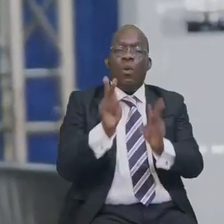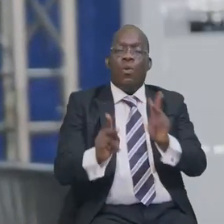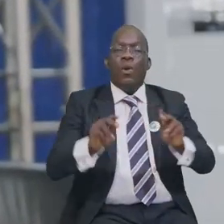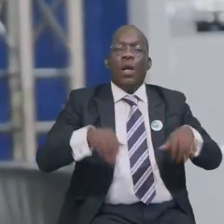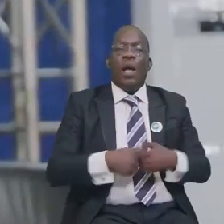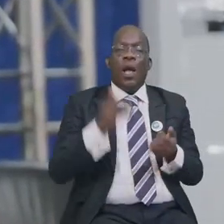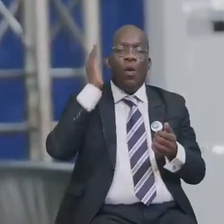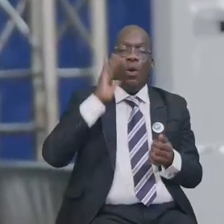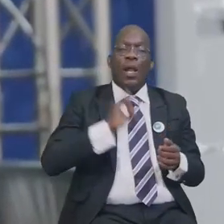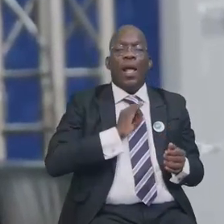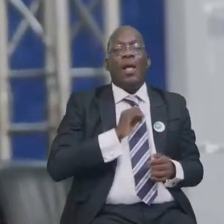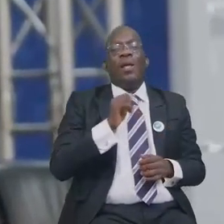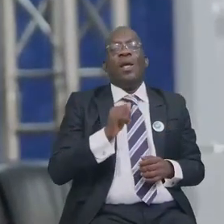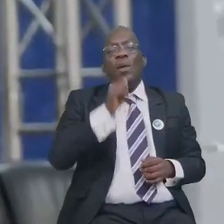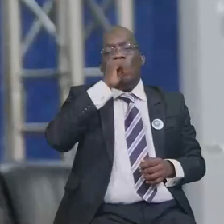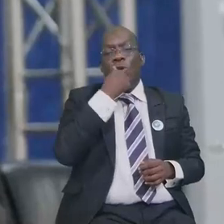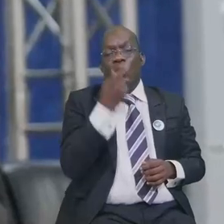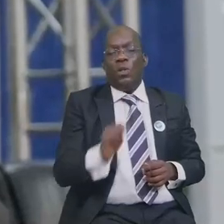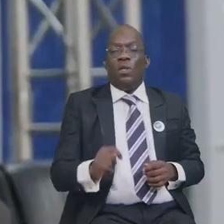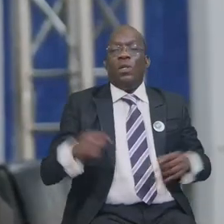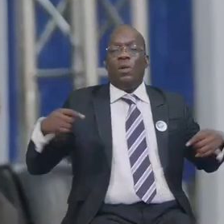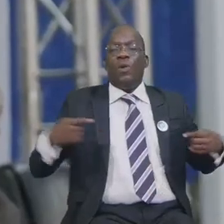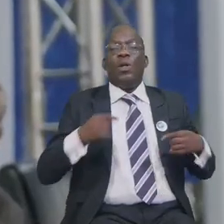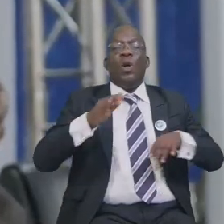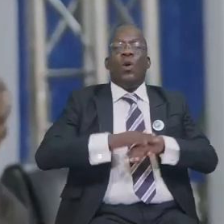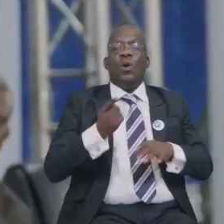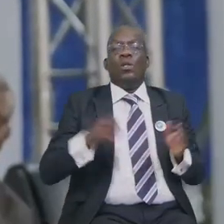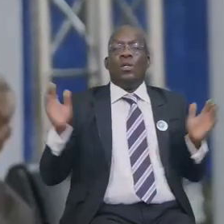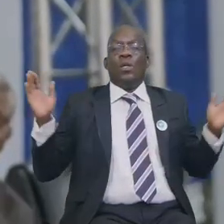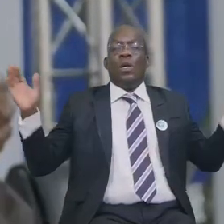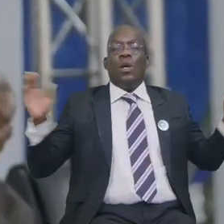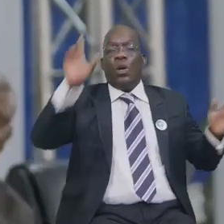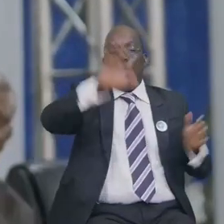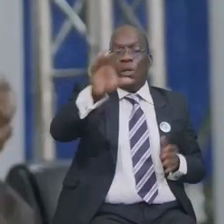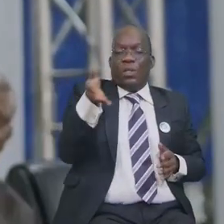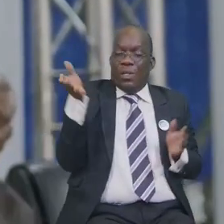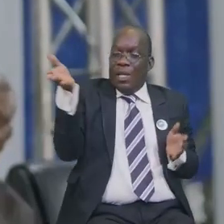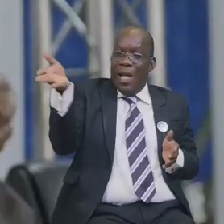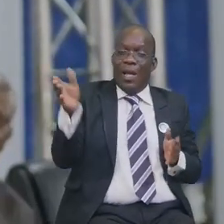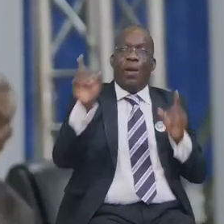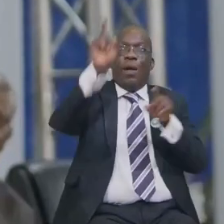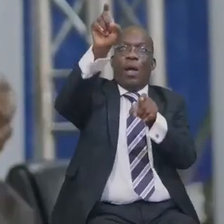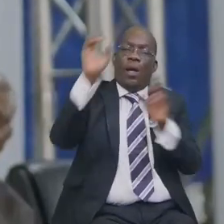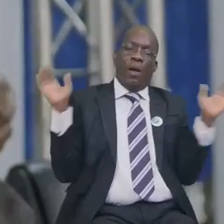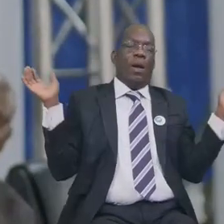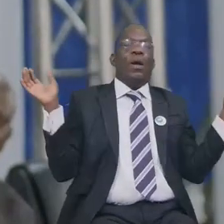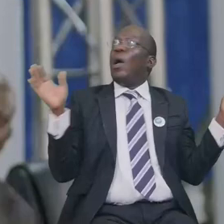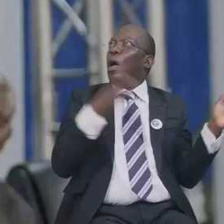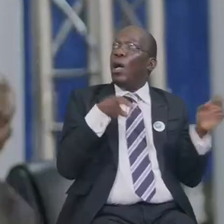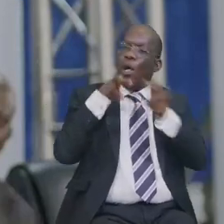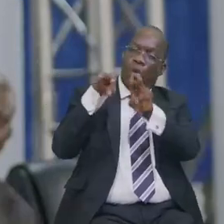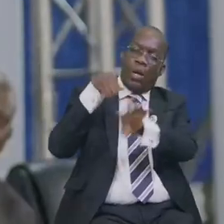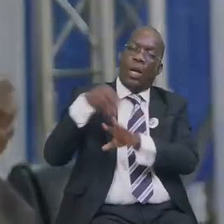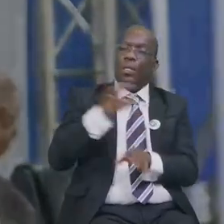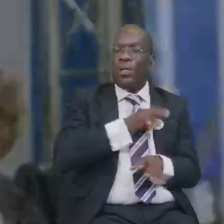où est-ce que je passerai et comment pourrais-je supporter les douleurs? Il a regardé dans la direction de Christ